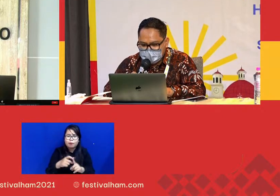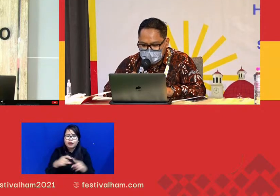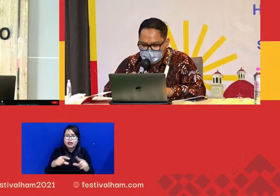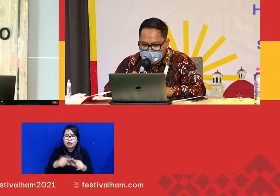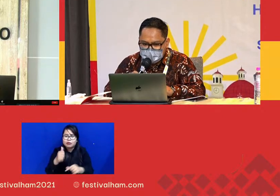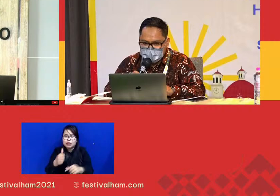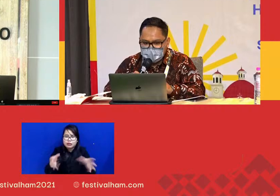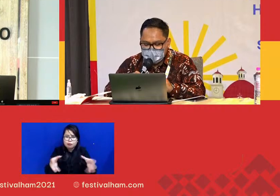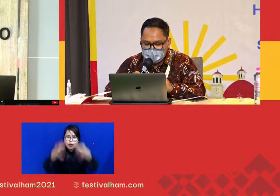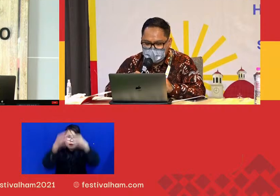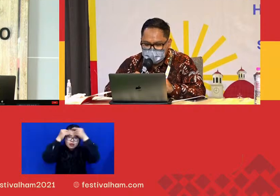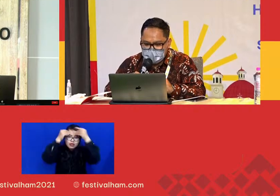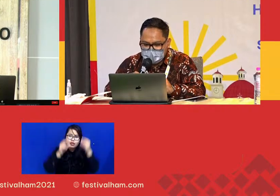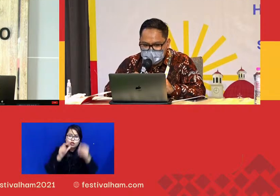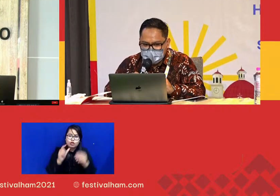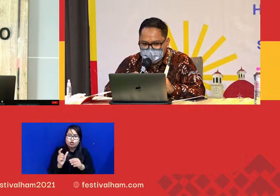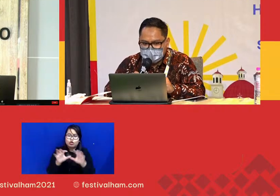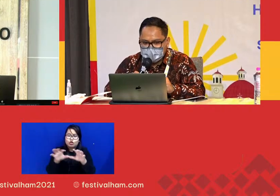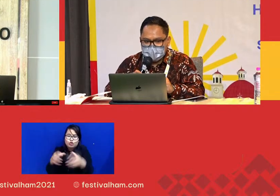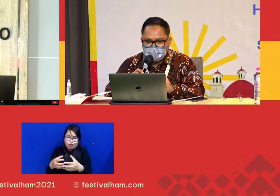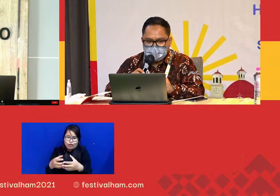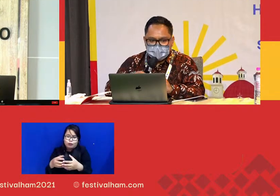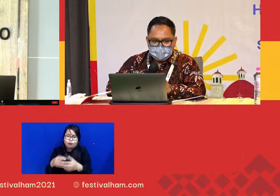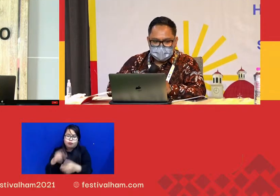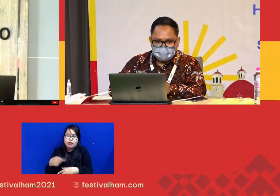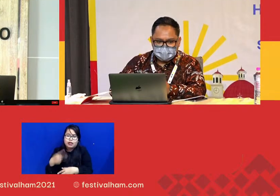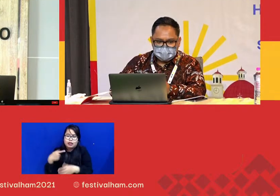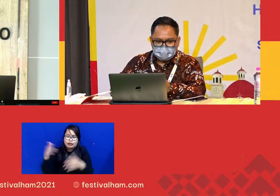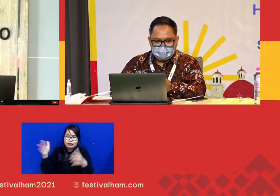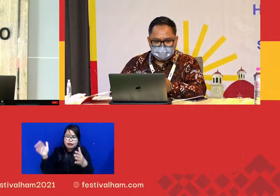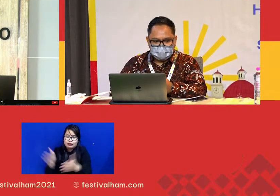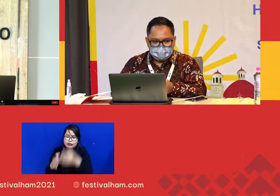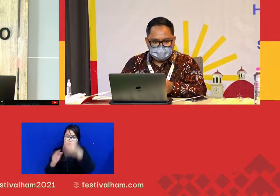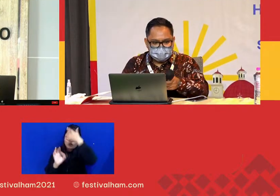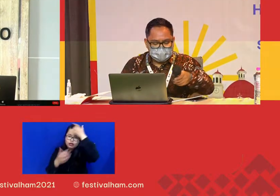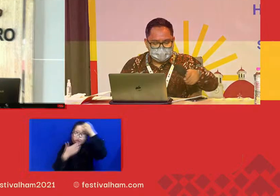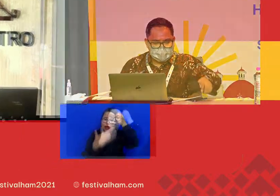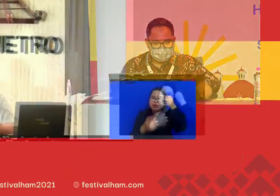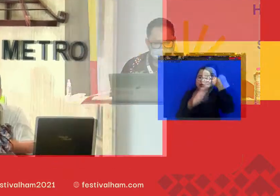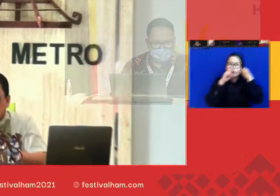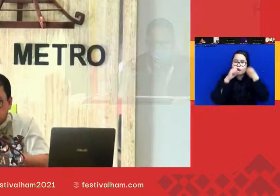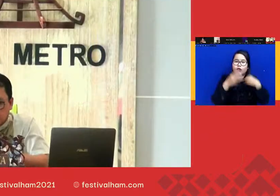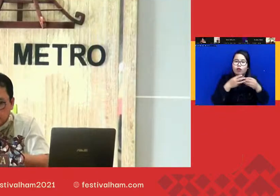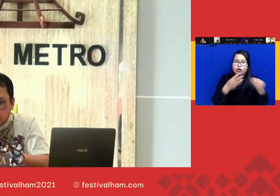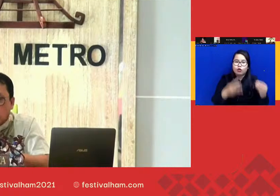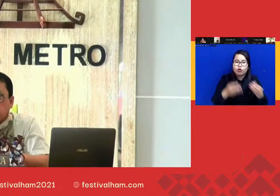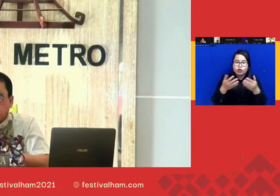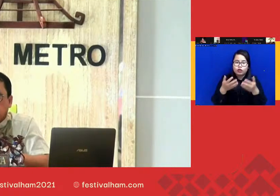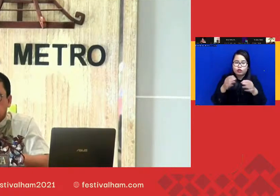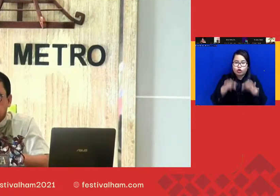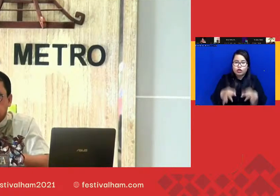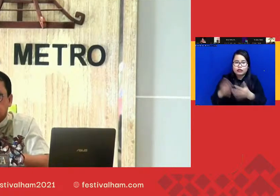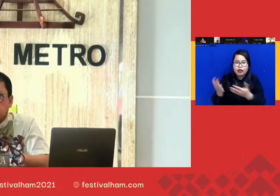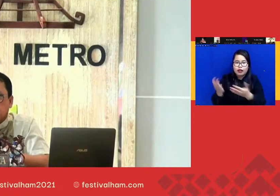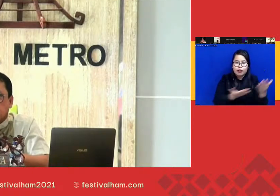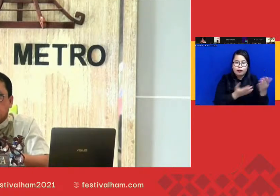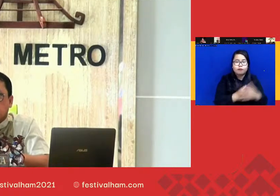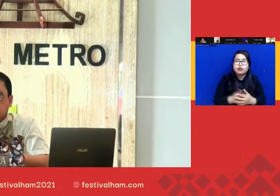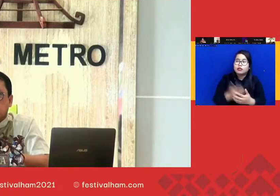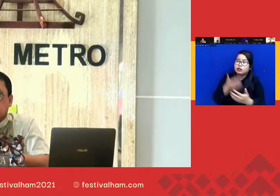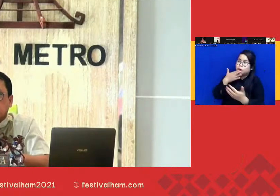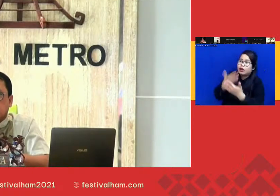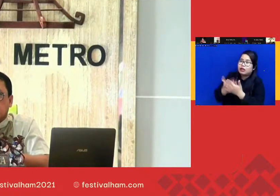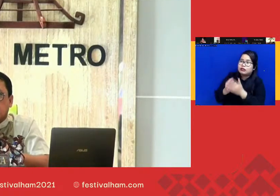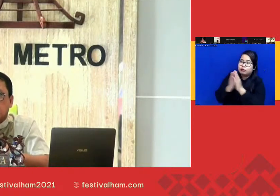terkecil? Terima kasih. Silakan Bapak Wali Kota. Terima kasih. Mohon maaf